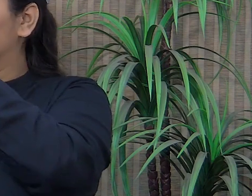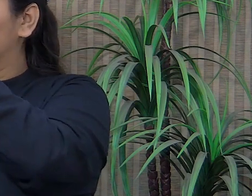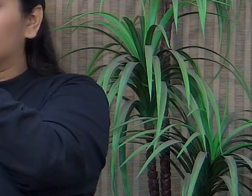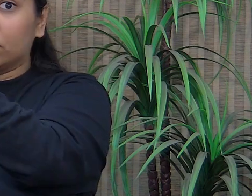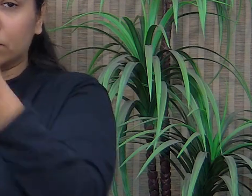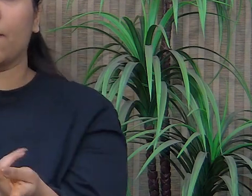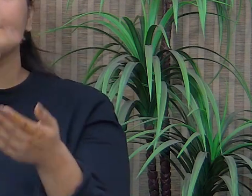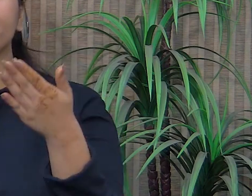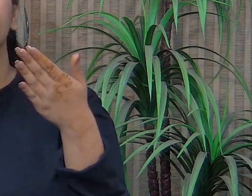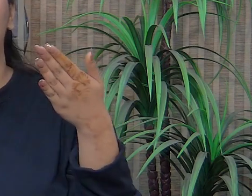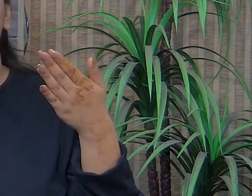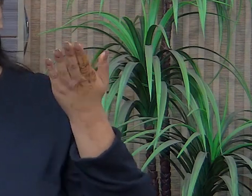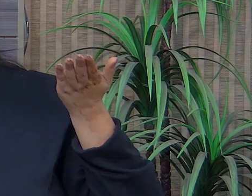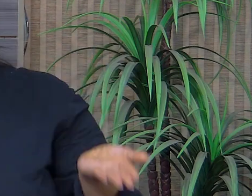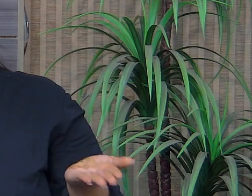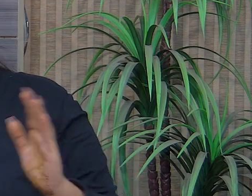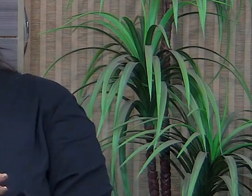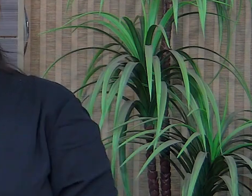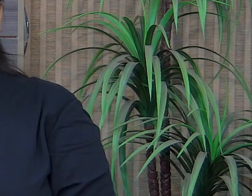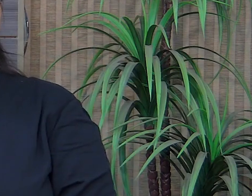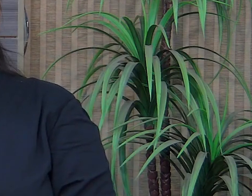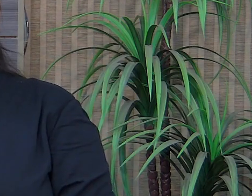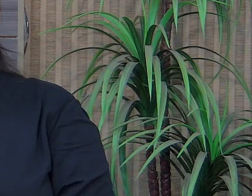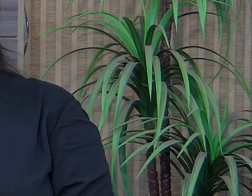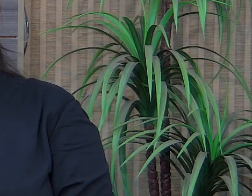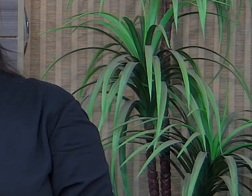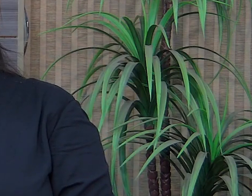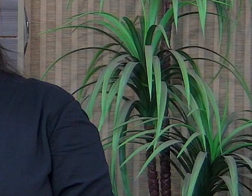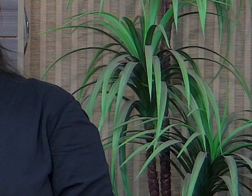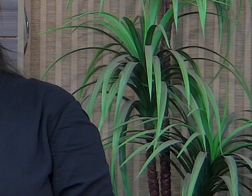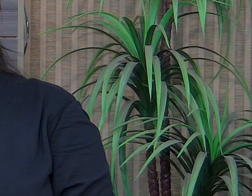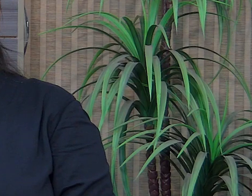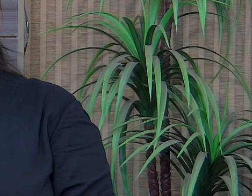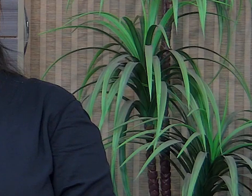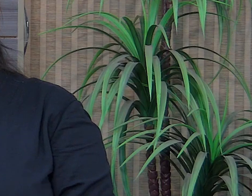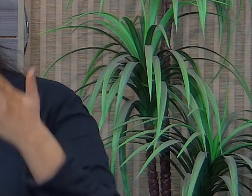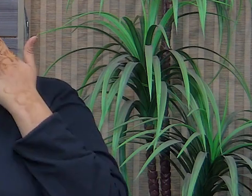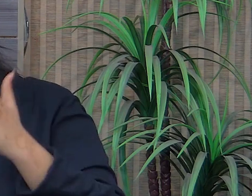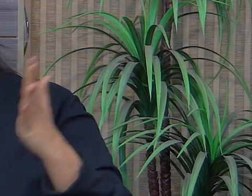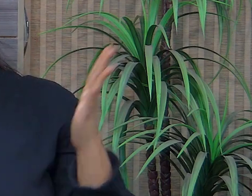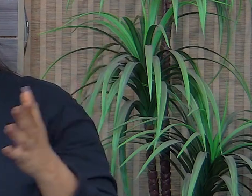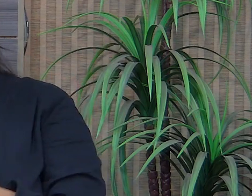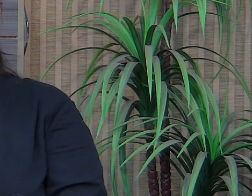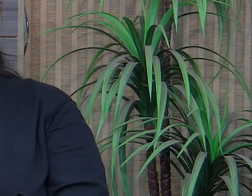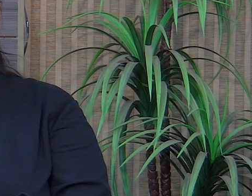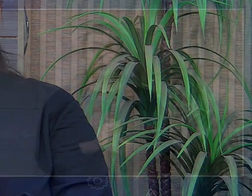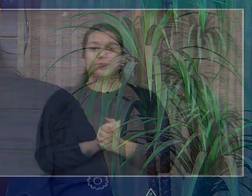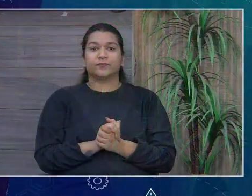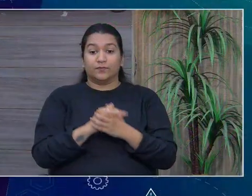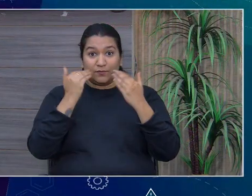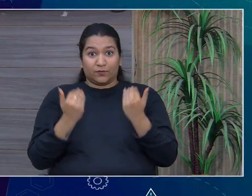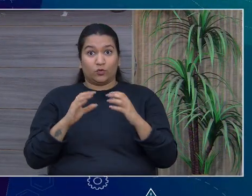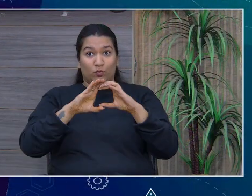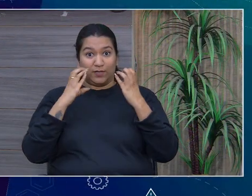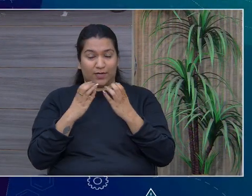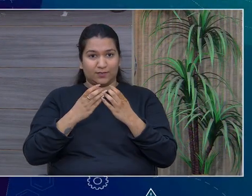रचनाओं, सिद्धांतों, आदर्शों और शिक्षाओं का वर्णन देखने को मिलता है, वो है पाला पेंटिंग्स। बहुत बहुत शुक्रिया उदिया जी। चलिए, क्लास तब